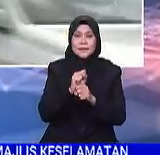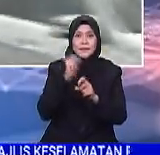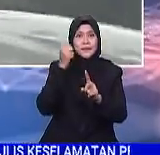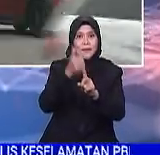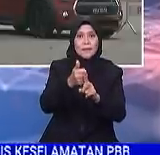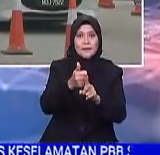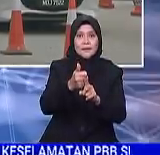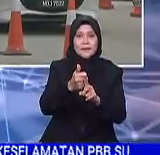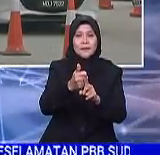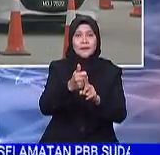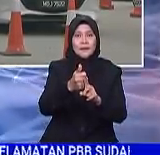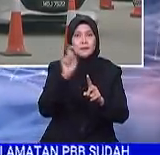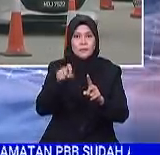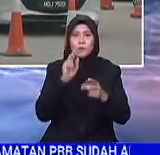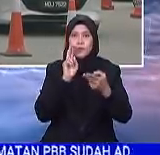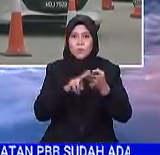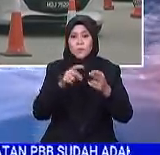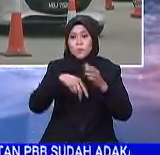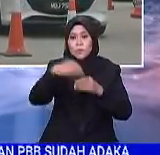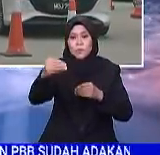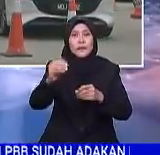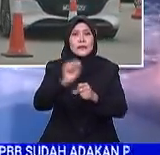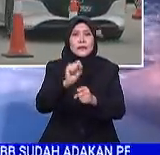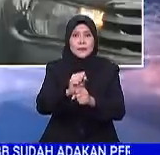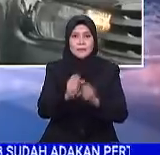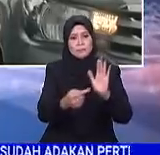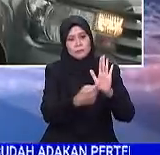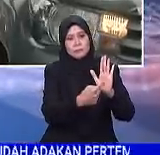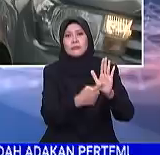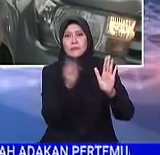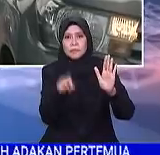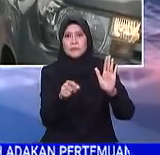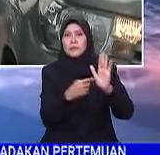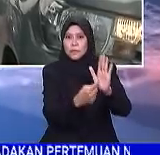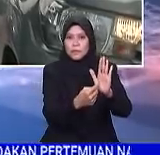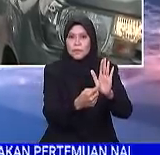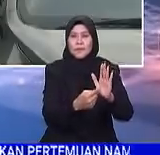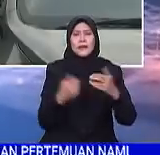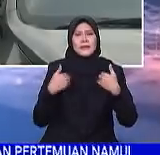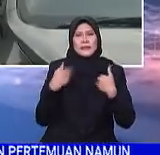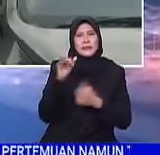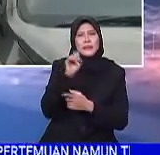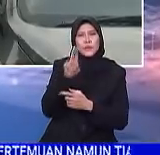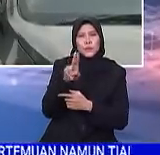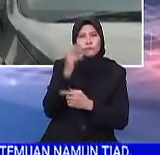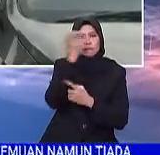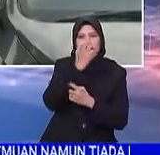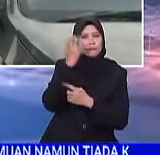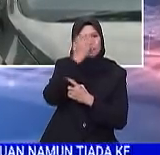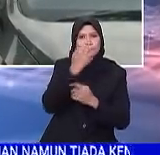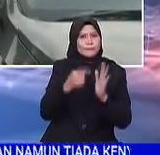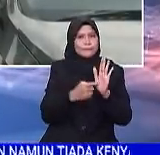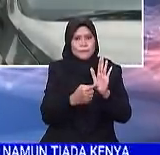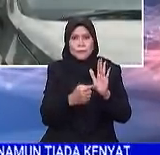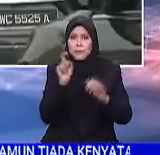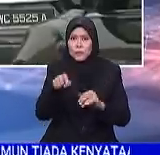atau permit. Ini untuk tujuan bergerak untuk bekerja. So dalam isu ini berlaku sedikit kekeliruan, iaitu sama